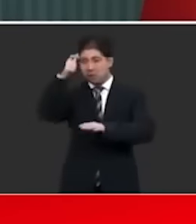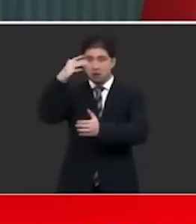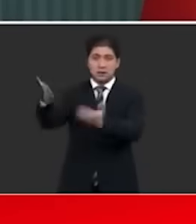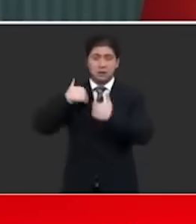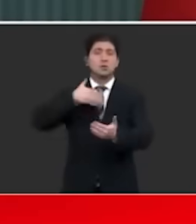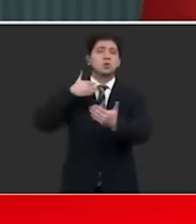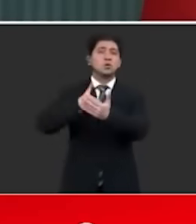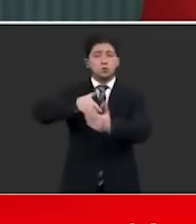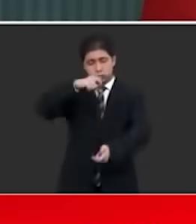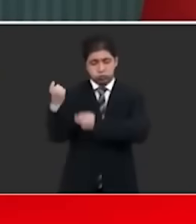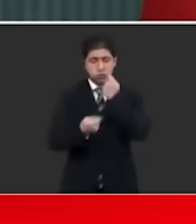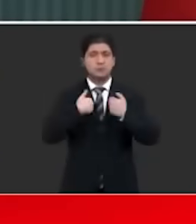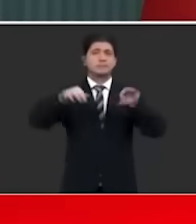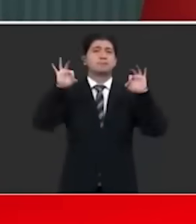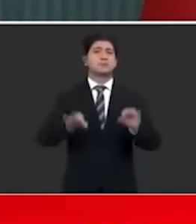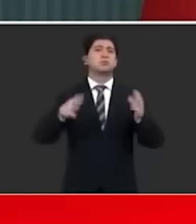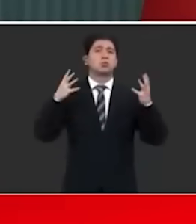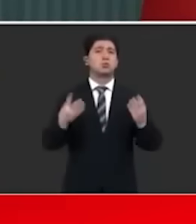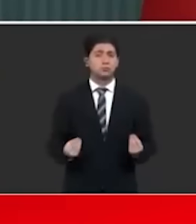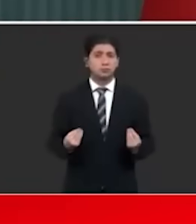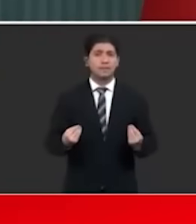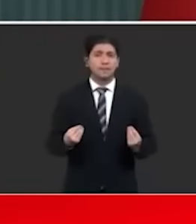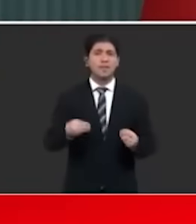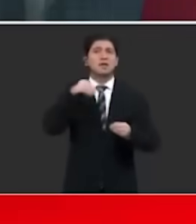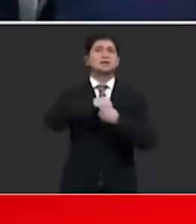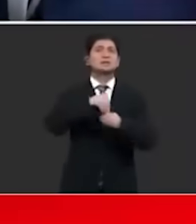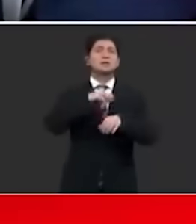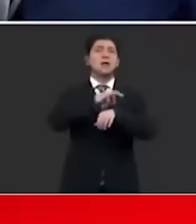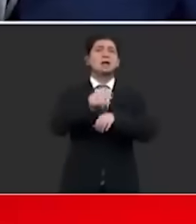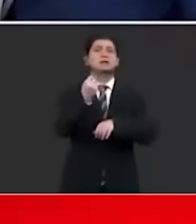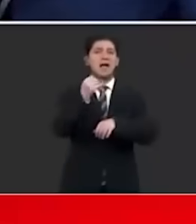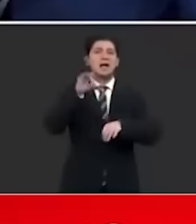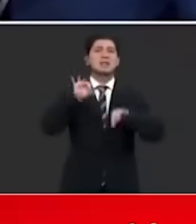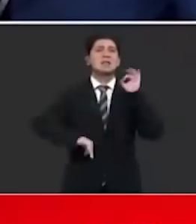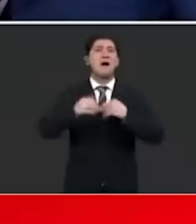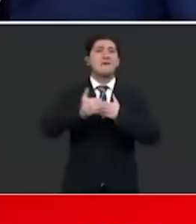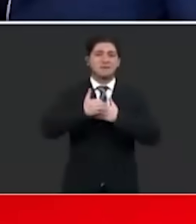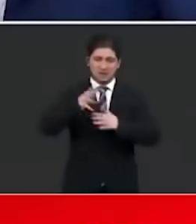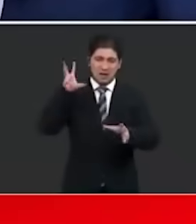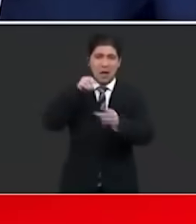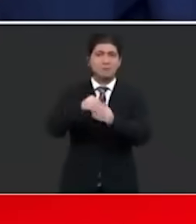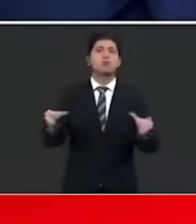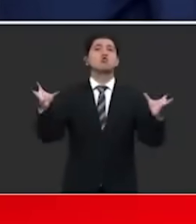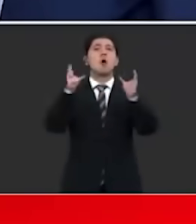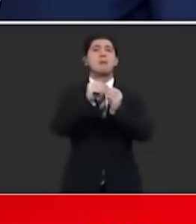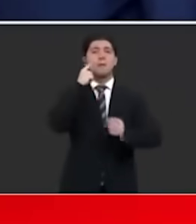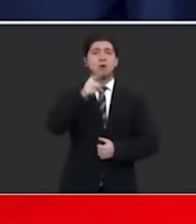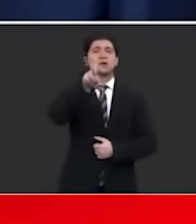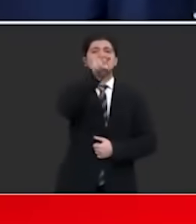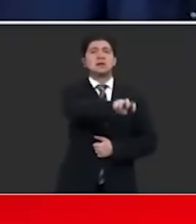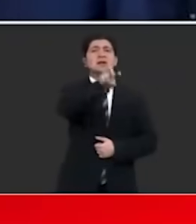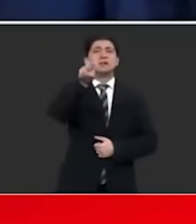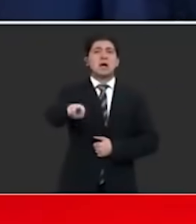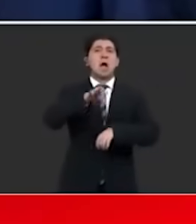girişimlerimizi başlattık. Aralarında kanser tedavisi görenlerin de yer aldığı toplam